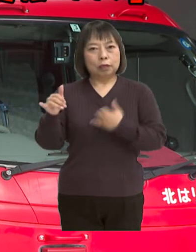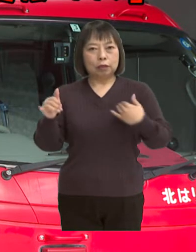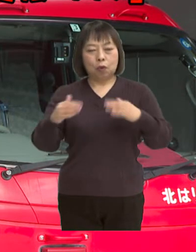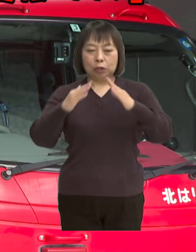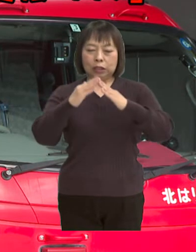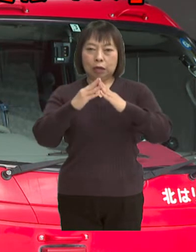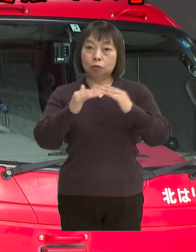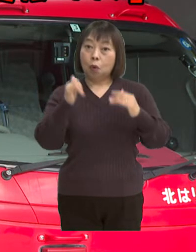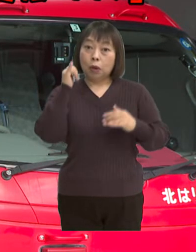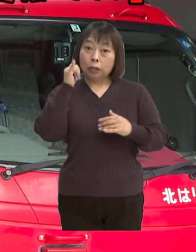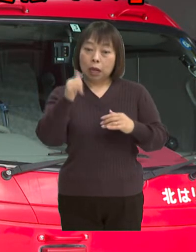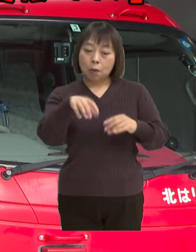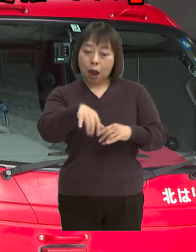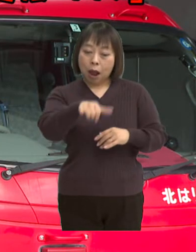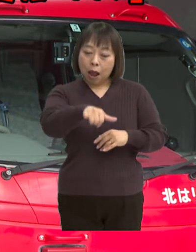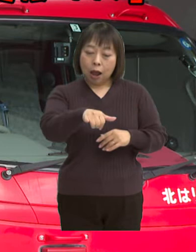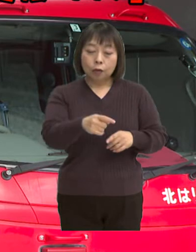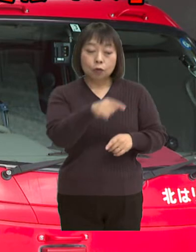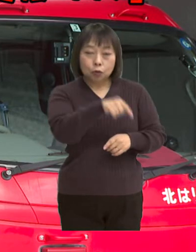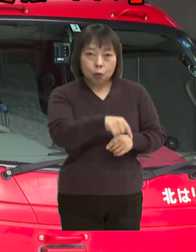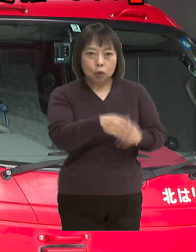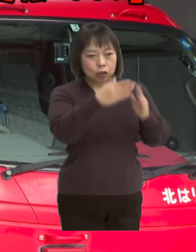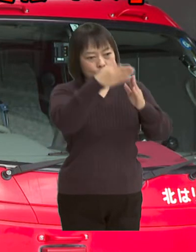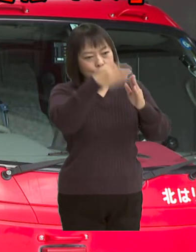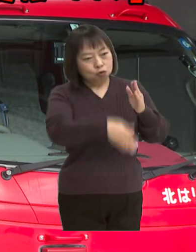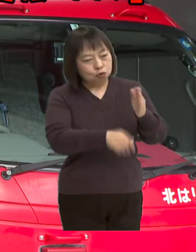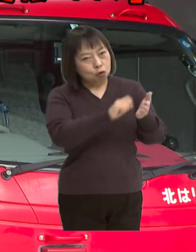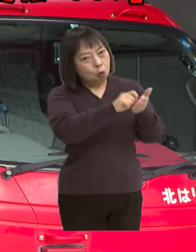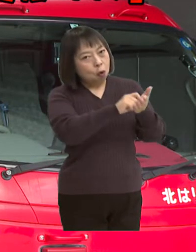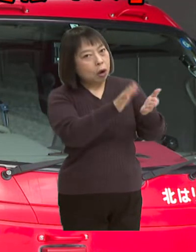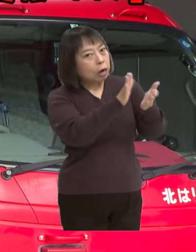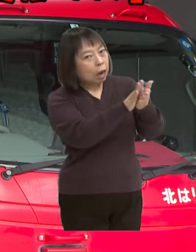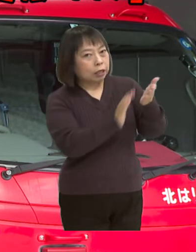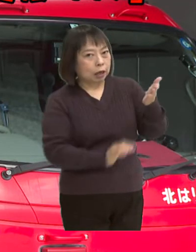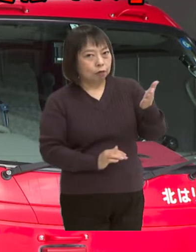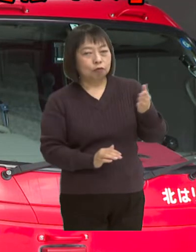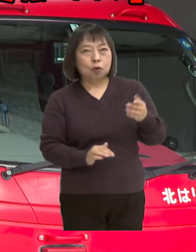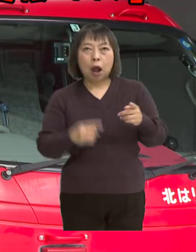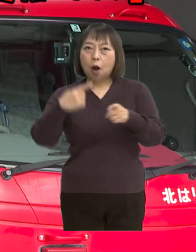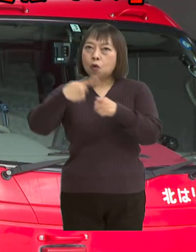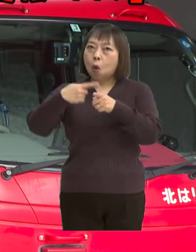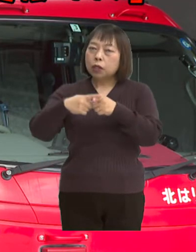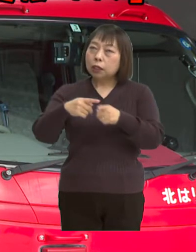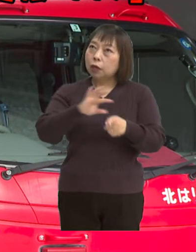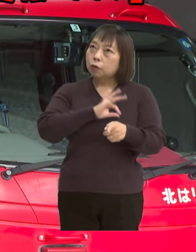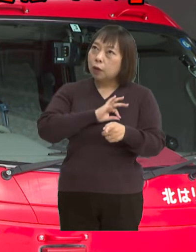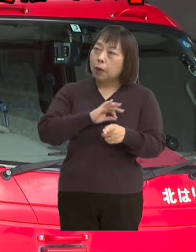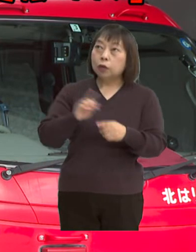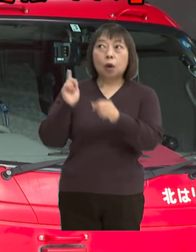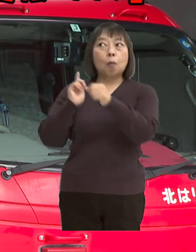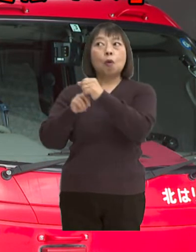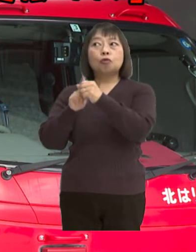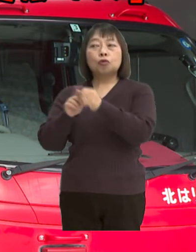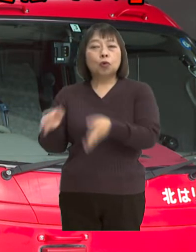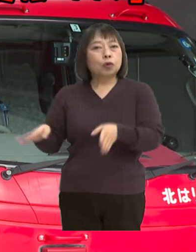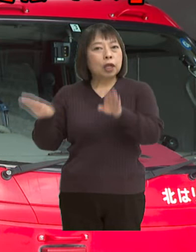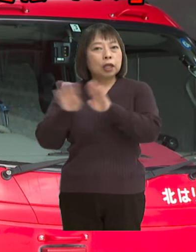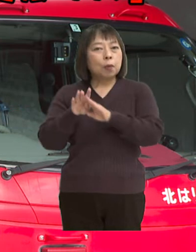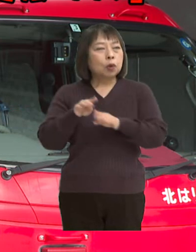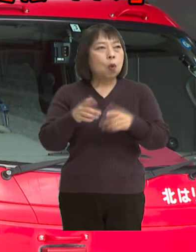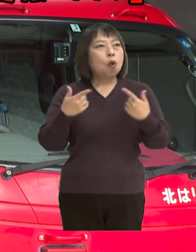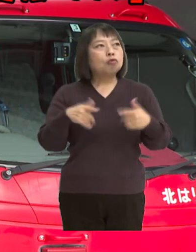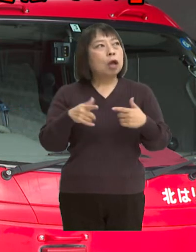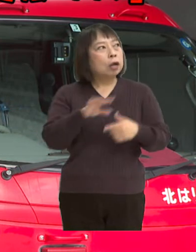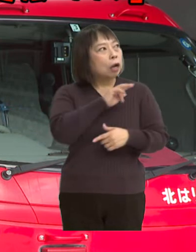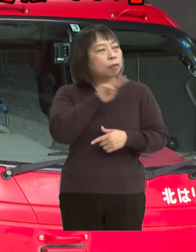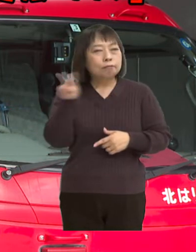電話前に住所を書いたメモを貼ったり、普段から交差点名や目標となりそうな建物などを確認しておきましょ